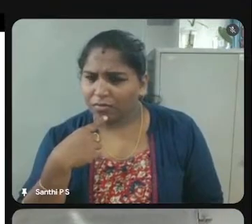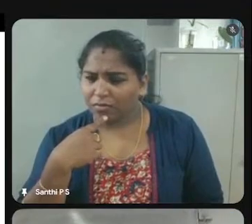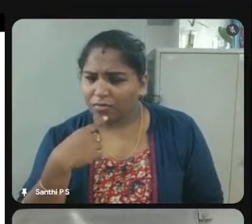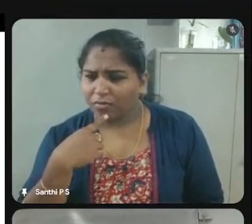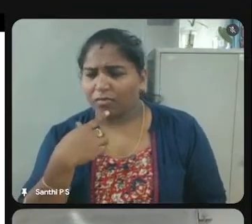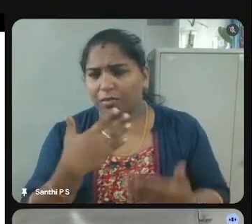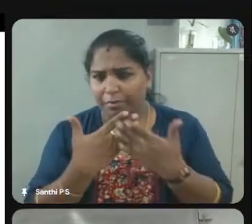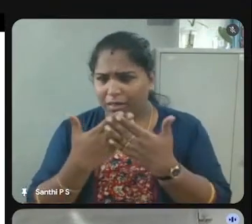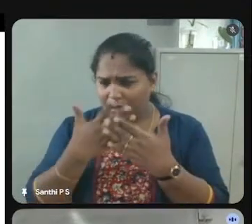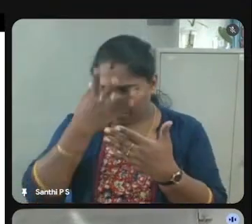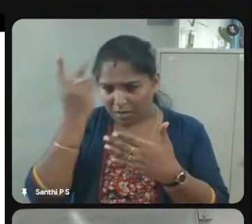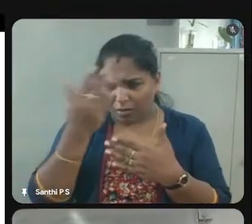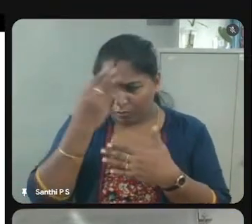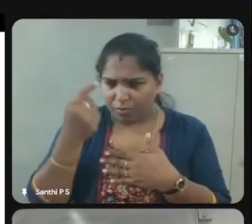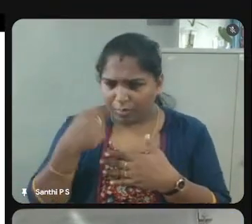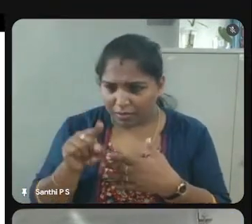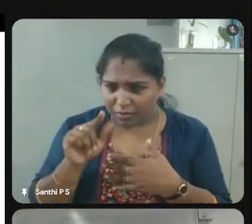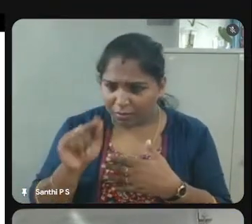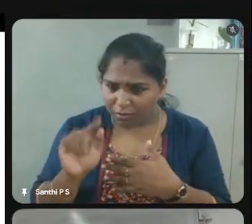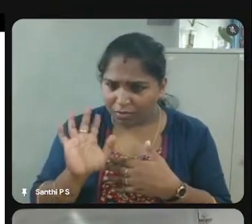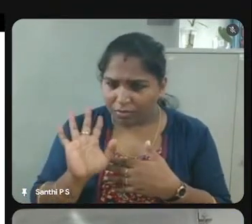പഠിക്കുന്നത് മറന്നു പോകുന്നു, അതാണോ പറയുന്നത്?